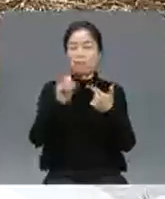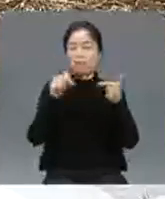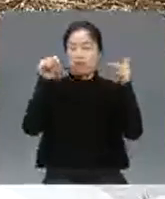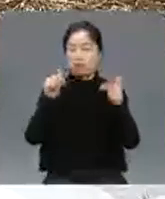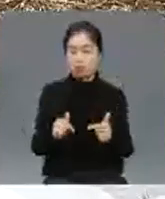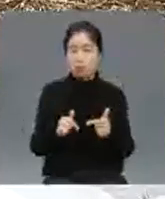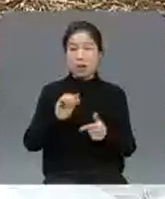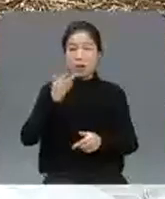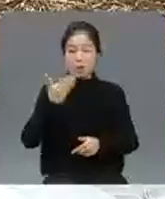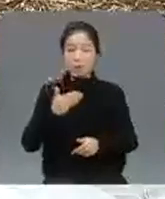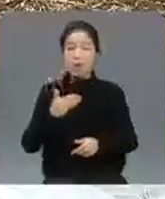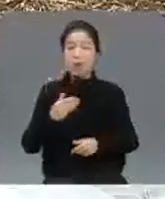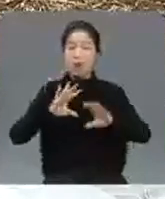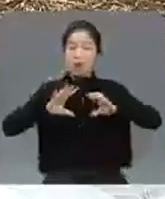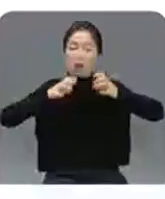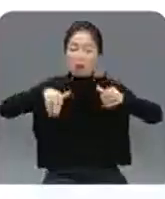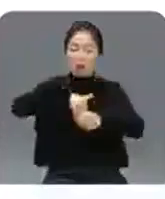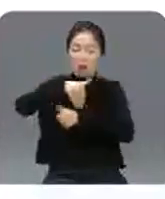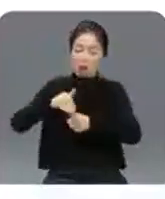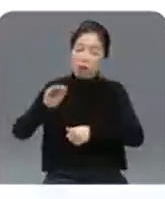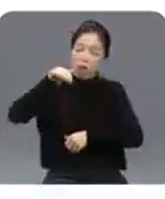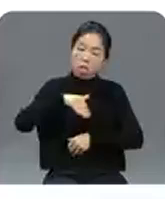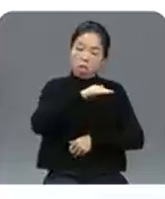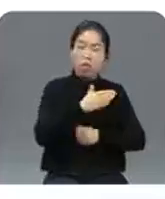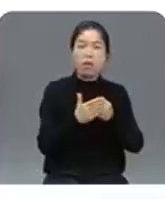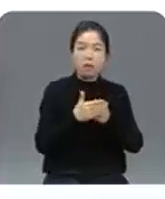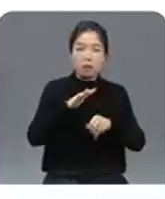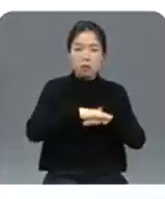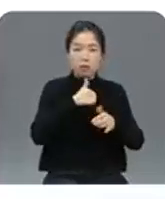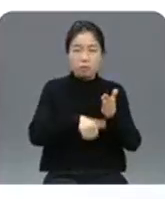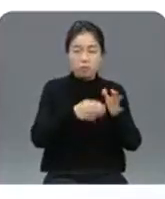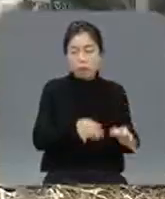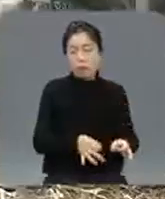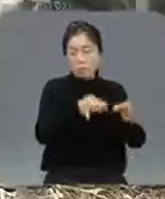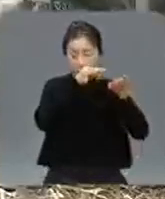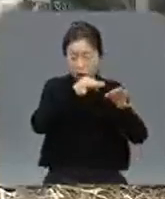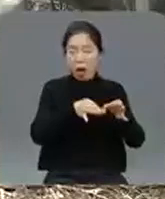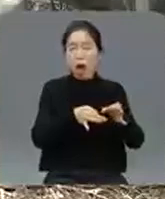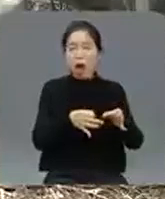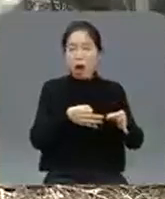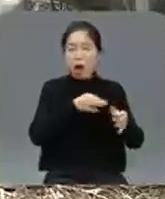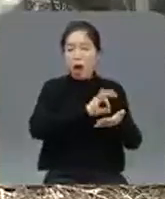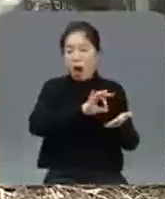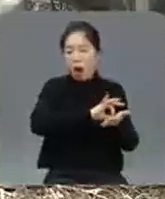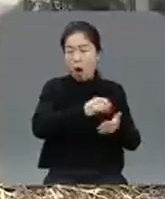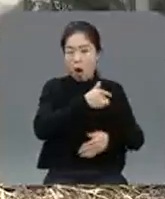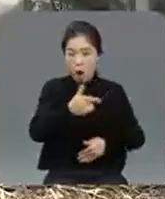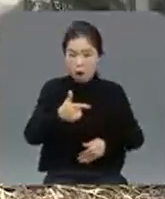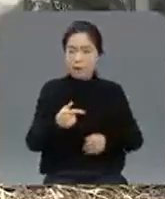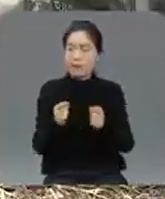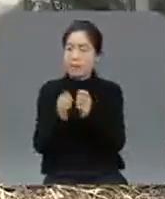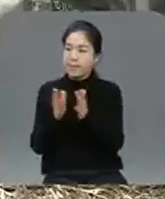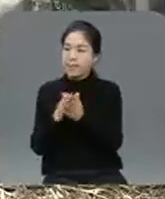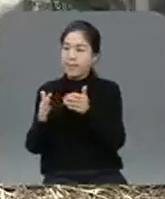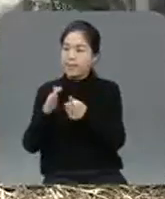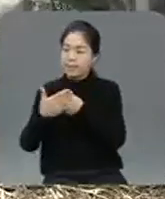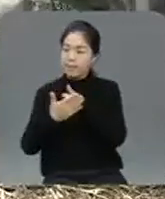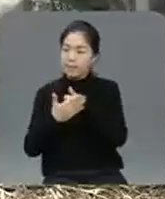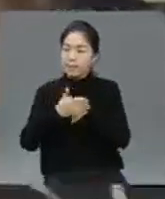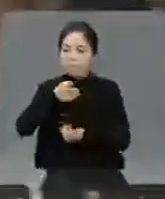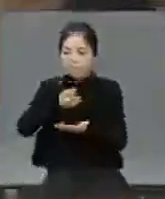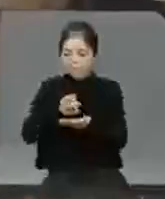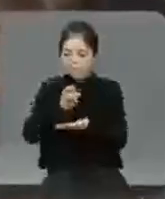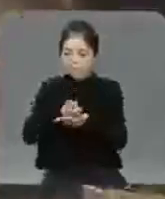특히 최근 불안한 국제정세로 농자재 가격이 올라 생산비가 증가하자 농민들이 직접 지원를 만드 데에